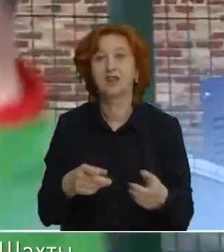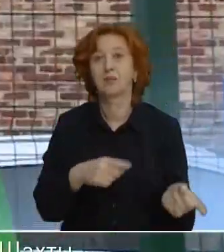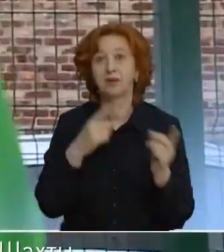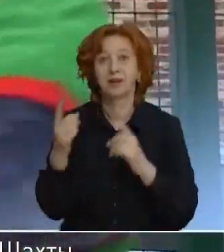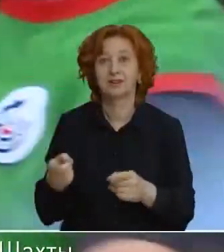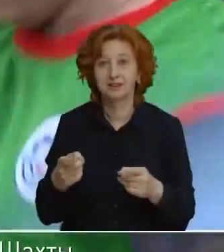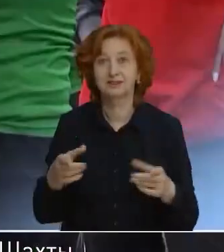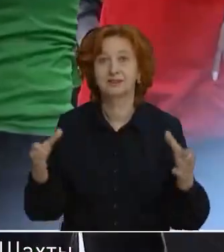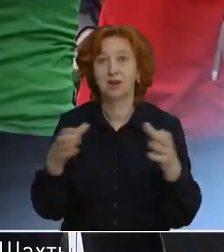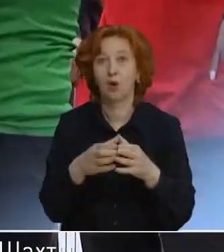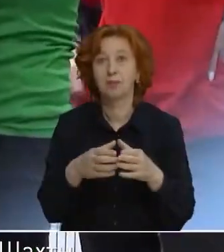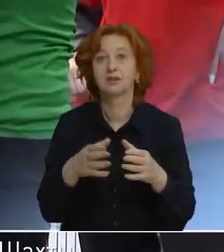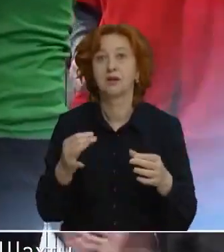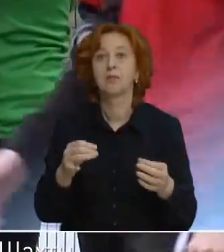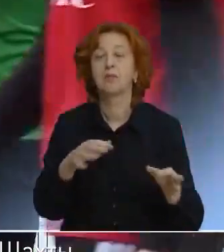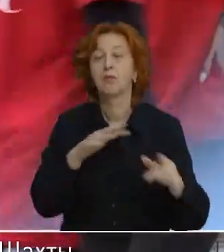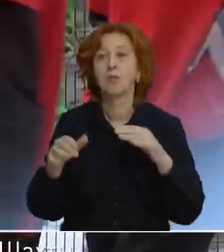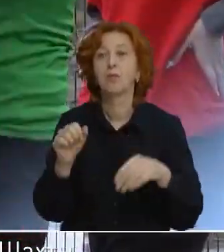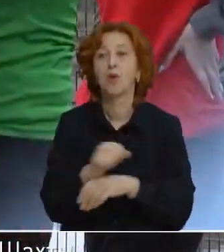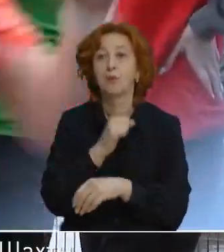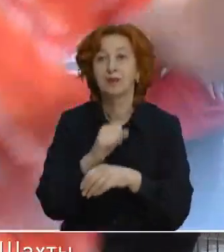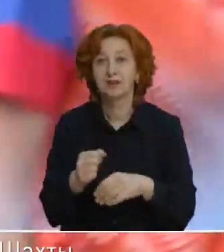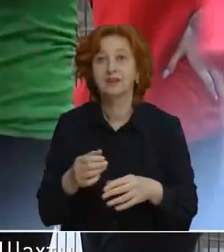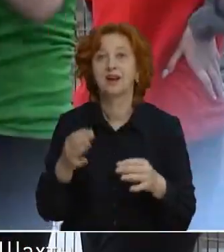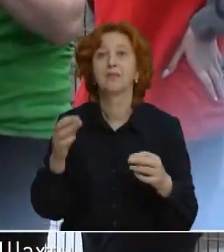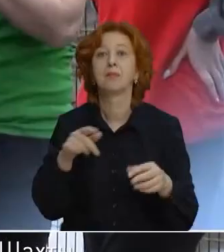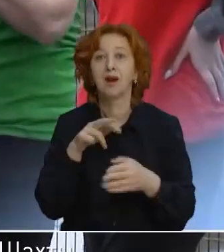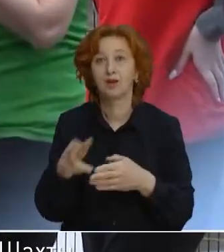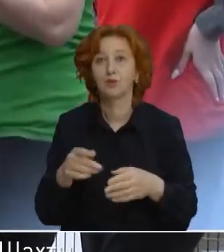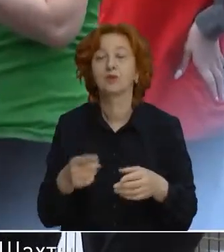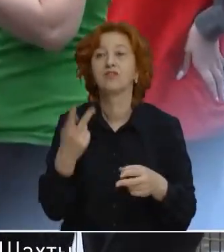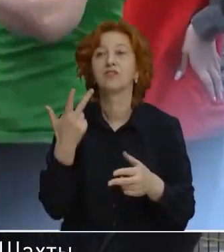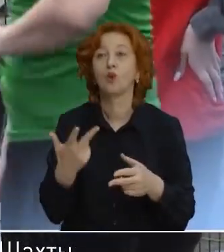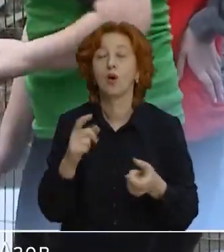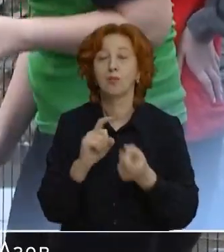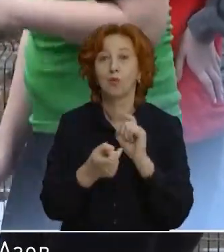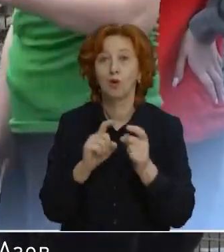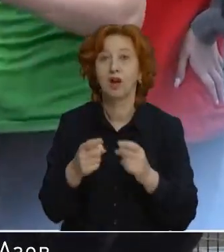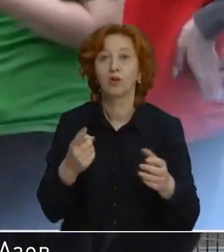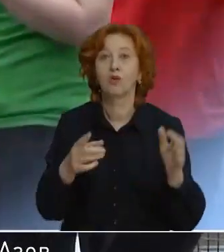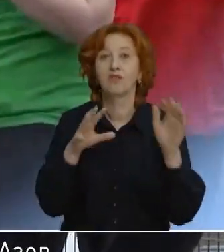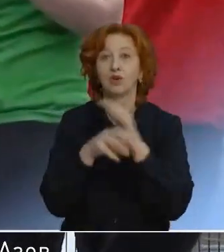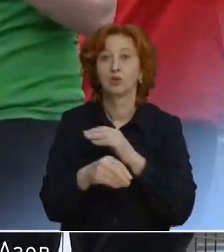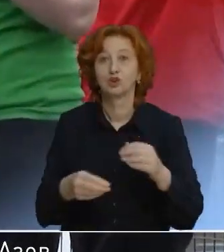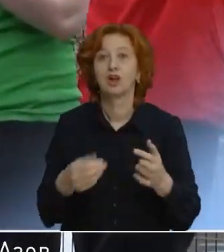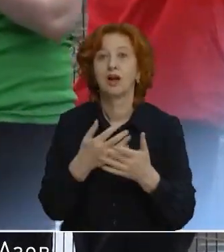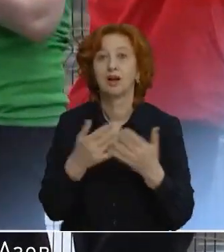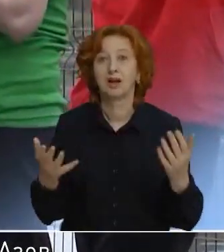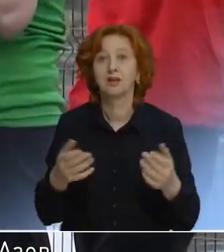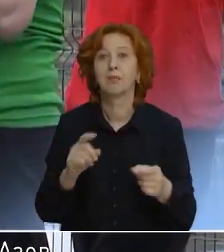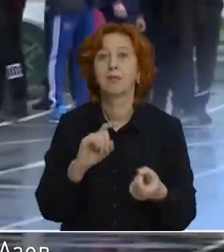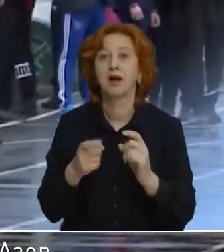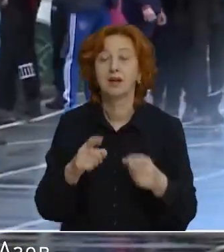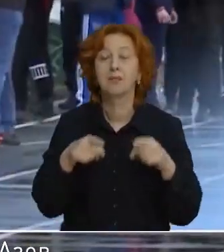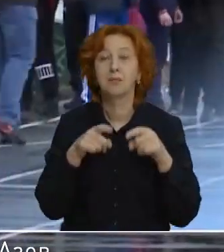палочку партнеру по команде. Победители пройдут в следующий этап – троеборье, которое включает в себя греблю на сапсерфах, байдарках